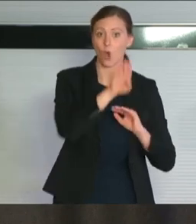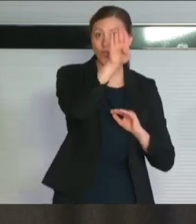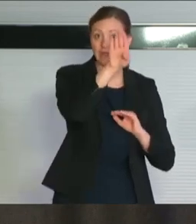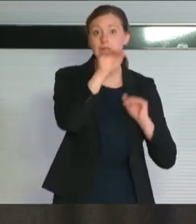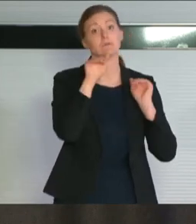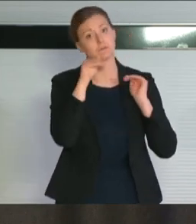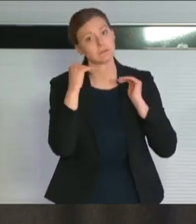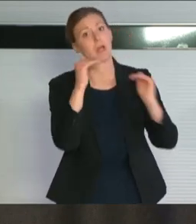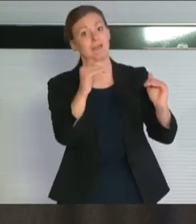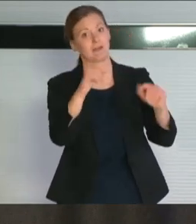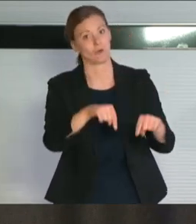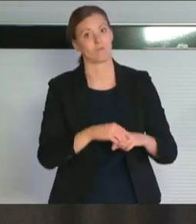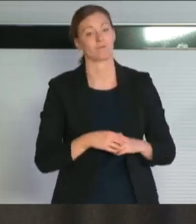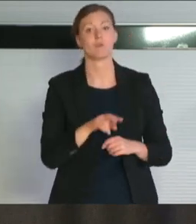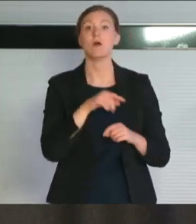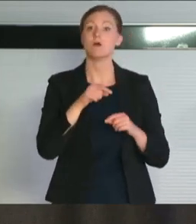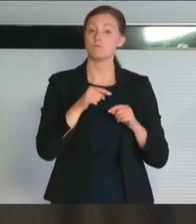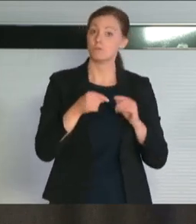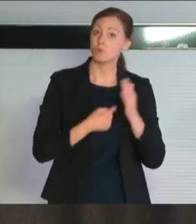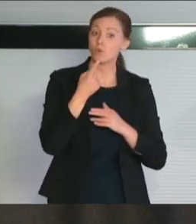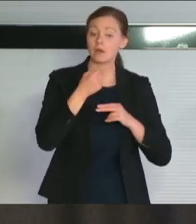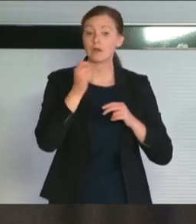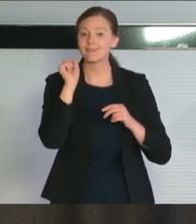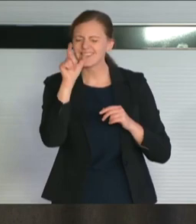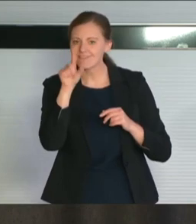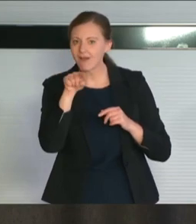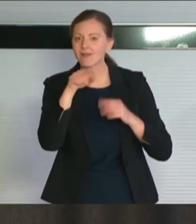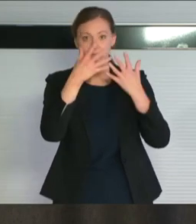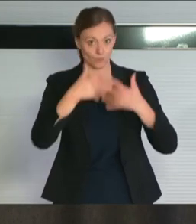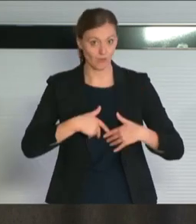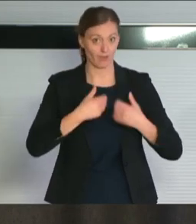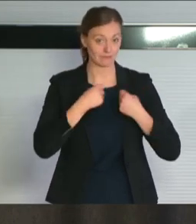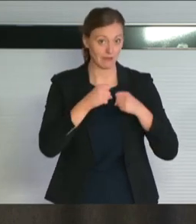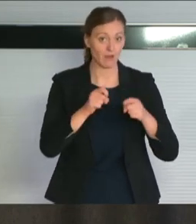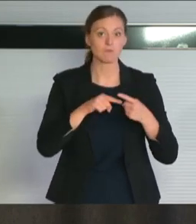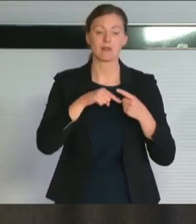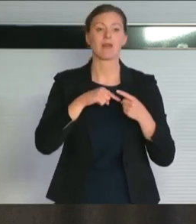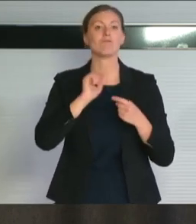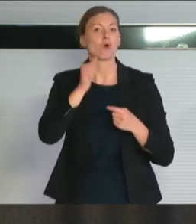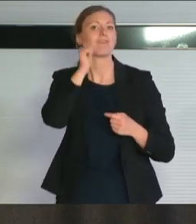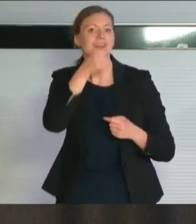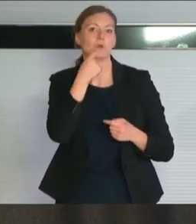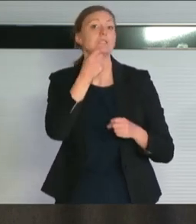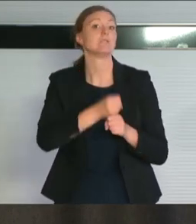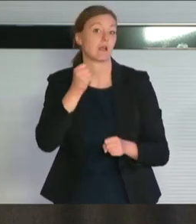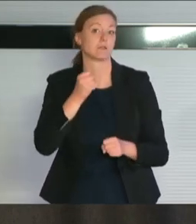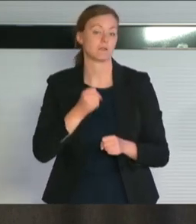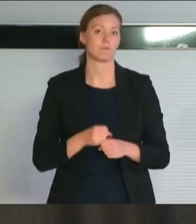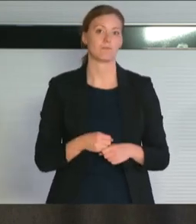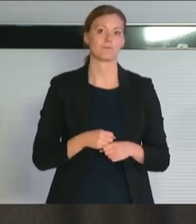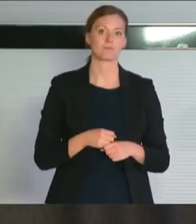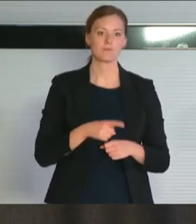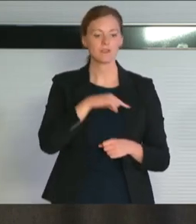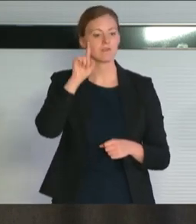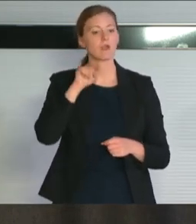være stabil. Dette kan være et tegn på at det virker, men det er for tidlig å være sikker. Vi kan ta det